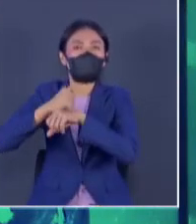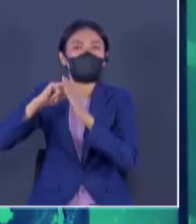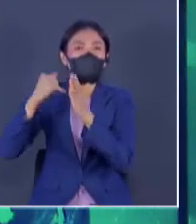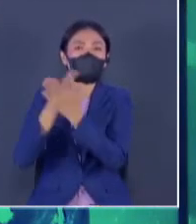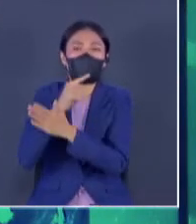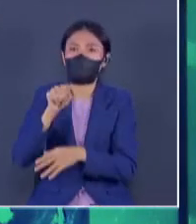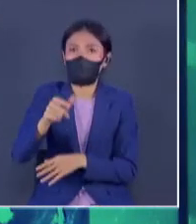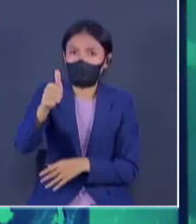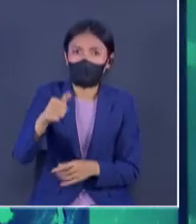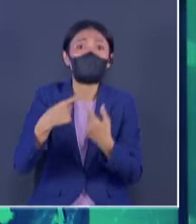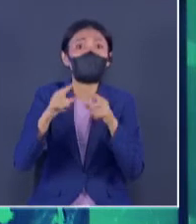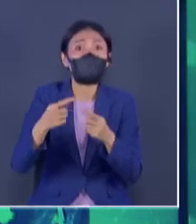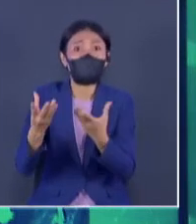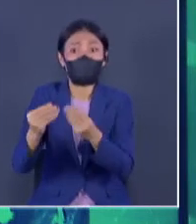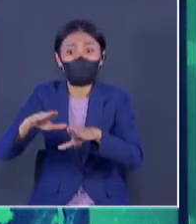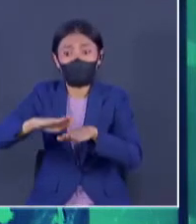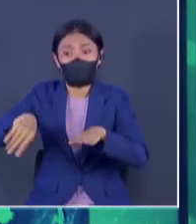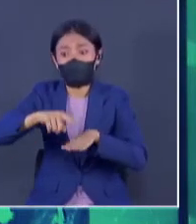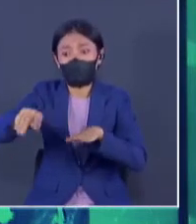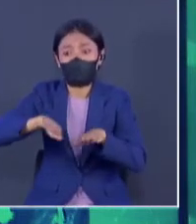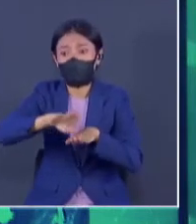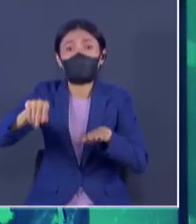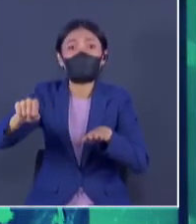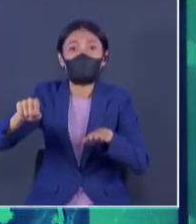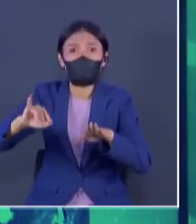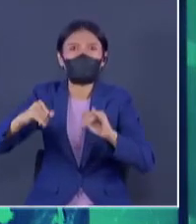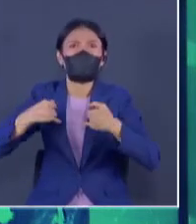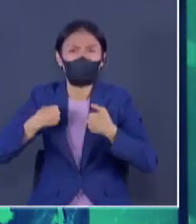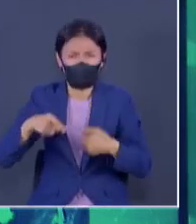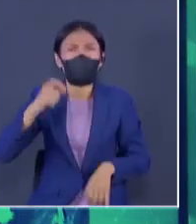ไงซึ่งอันนี้ก็เข้าใจอีกเหมือนกันมันคือการอยู่ร่วมกันจริงๆนะครับตามหลักรัฐศาสตร์เลย